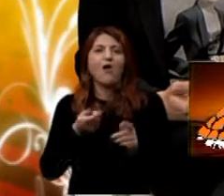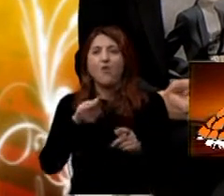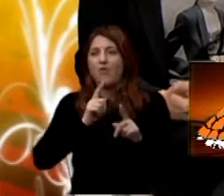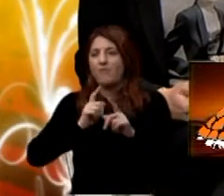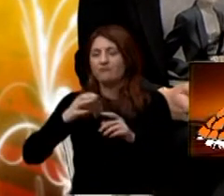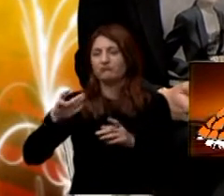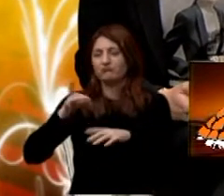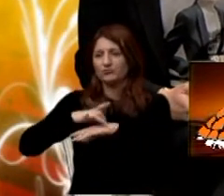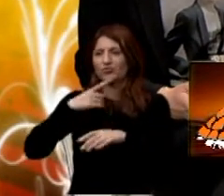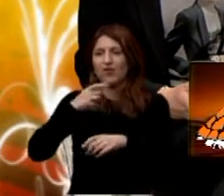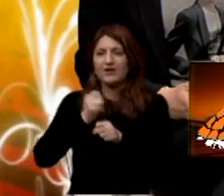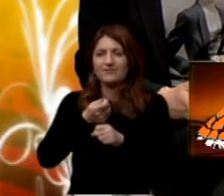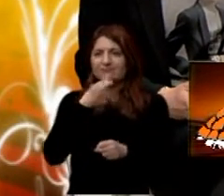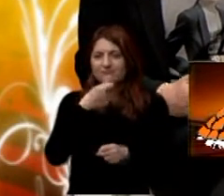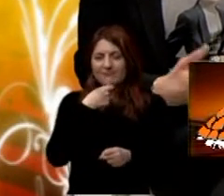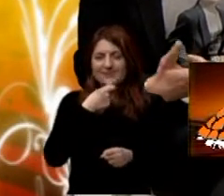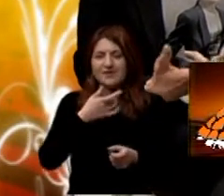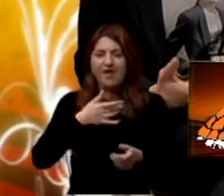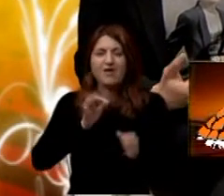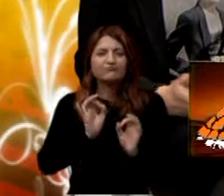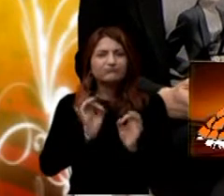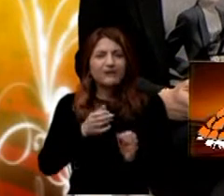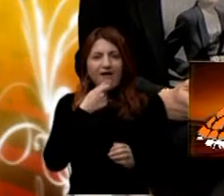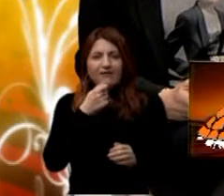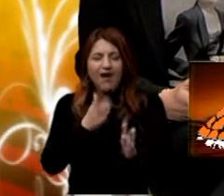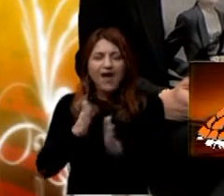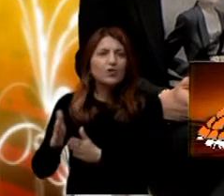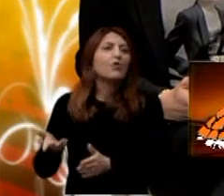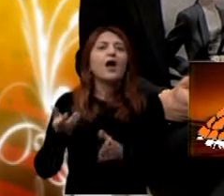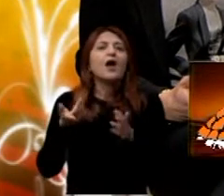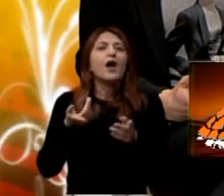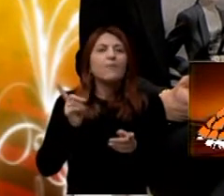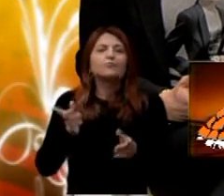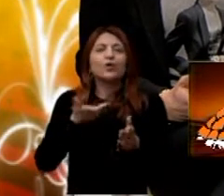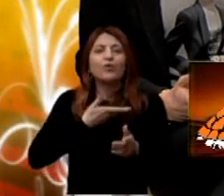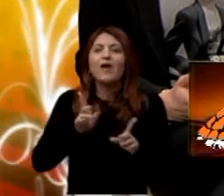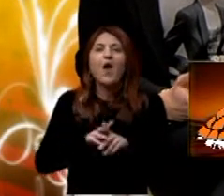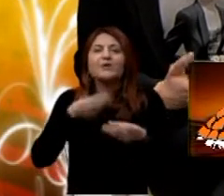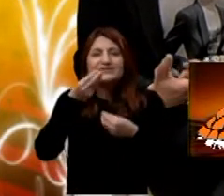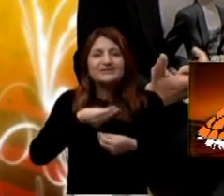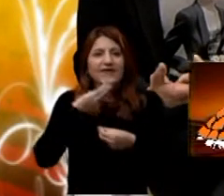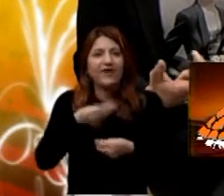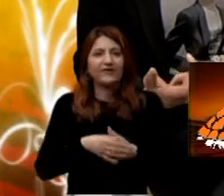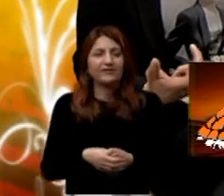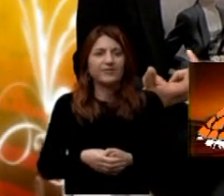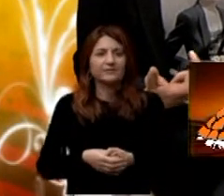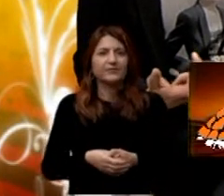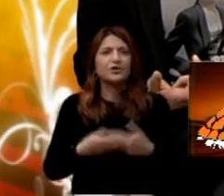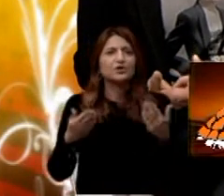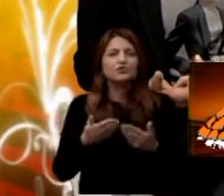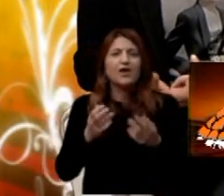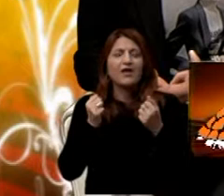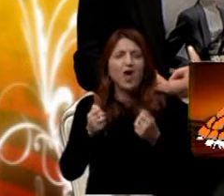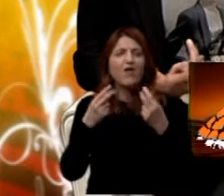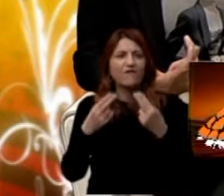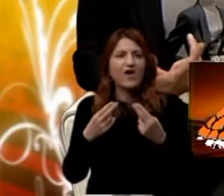su zastupljeni u raznim zdravstvenim ustanovama, tako da se zaista može dobiti sveobuhvatni savjet. Ono što bi bilo jako važno